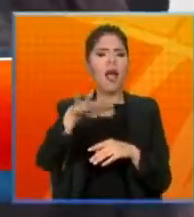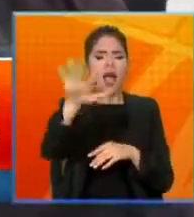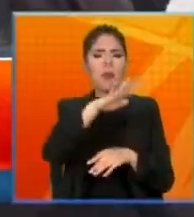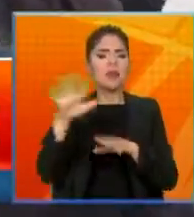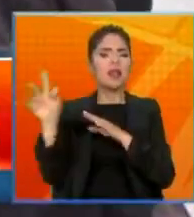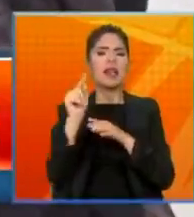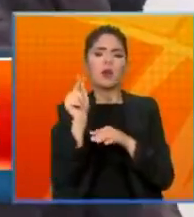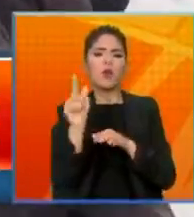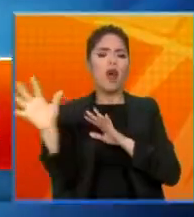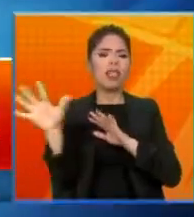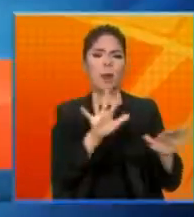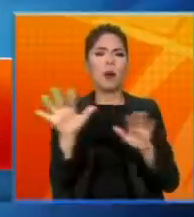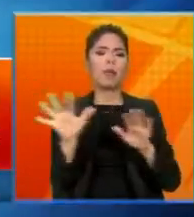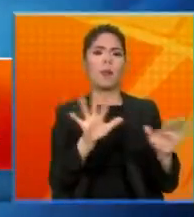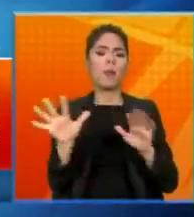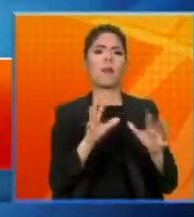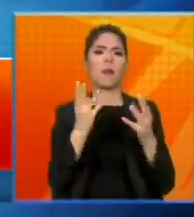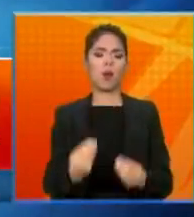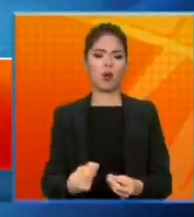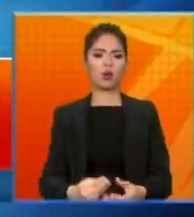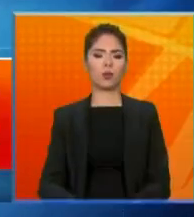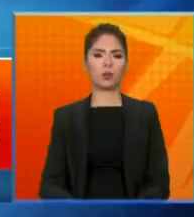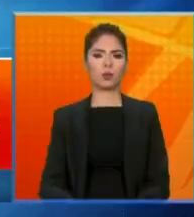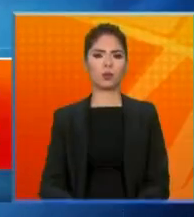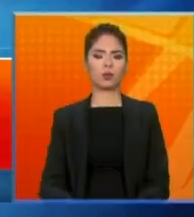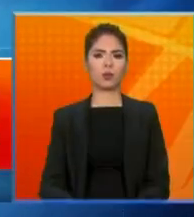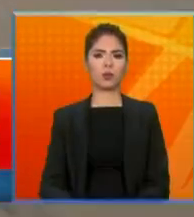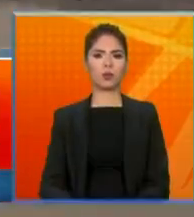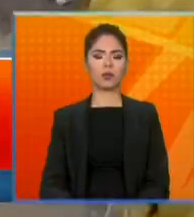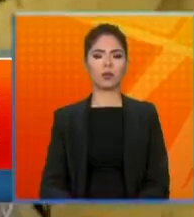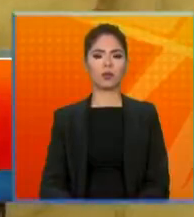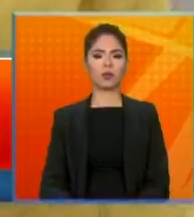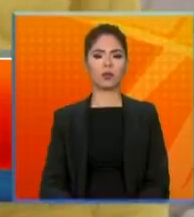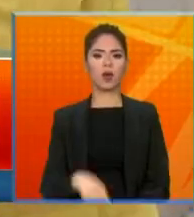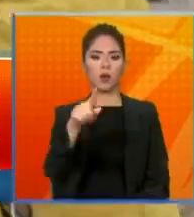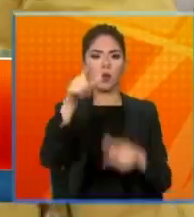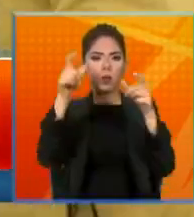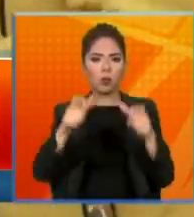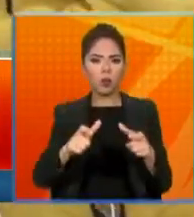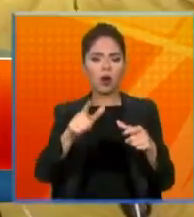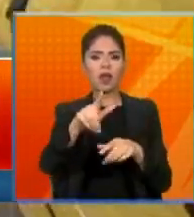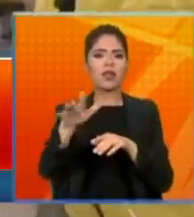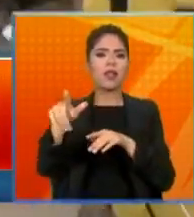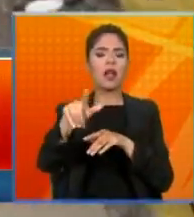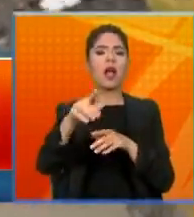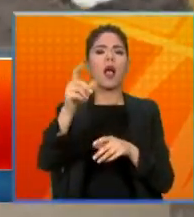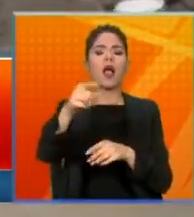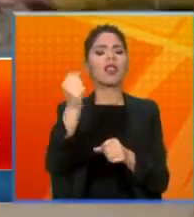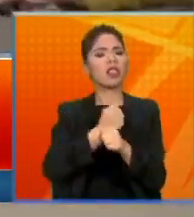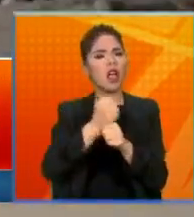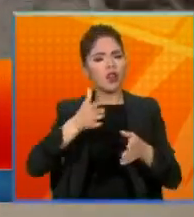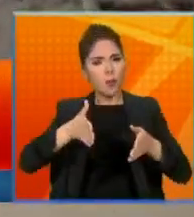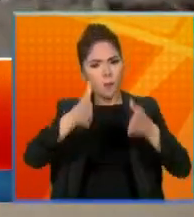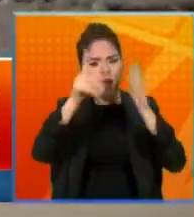sallandı. Evdeydi, zorla kurtardılar. Köyün hemen hemen yarısı yıkılmış durumda. Burası da betonarme bir bina ve bu binada da